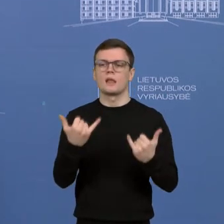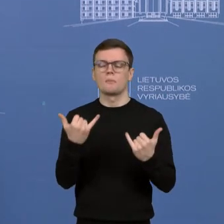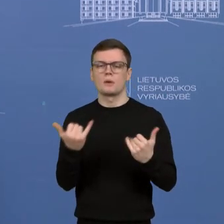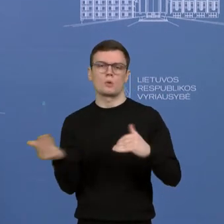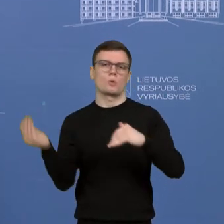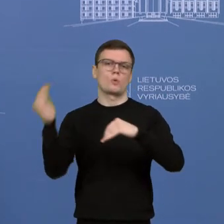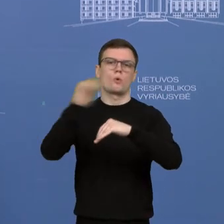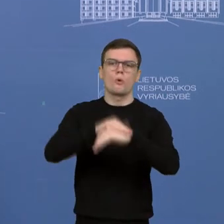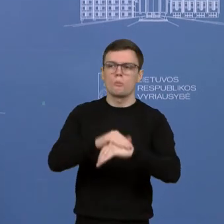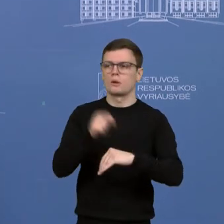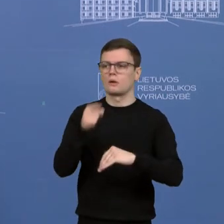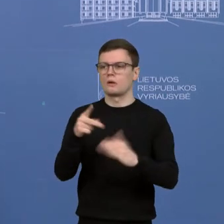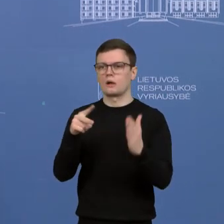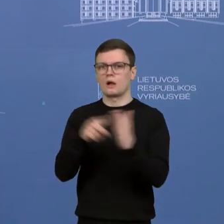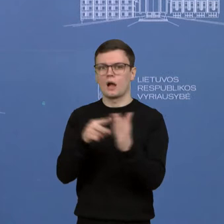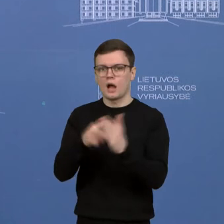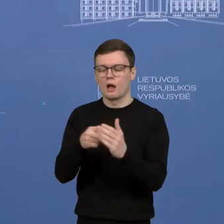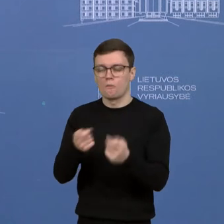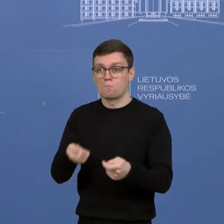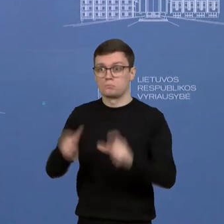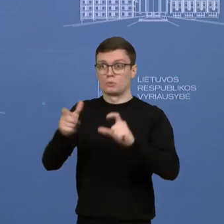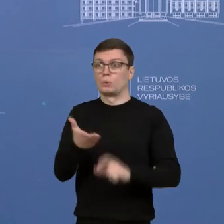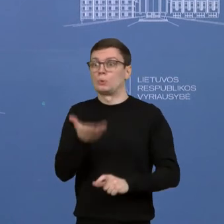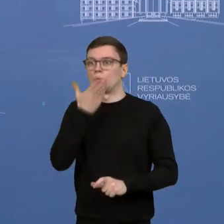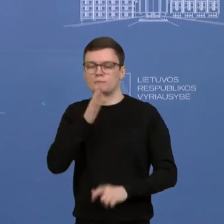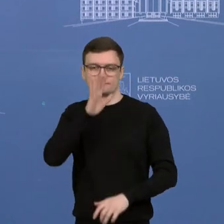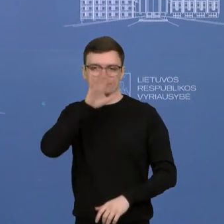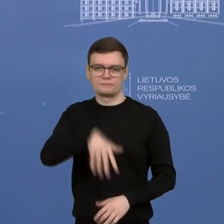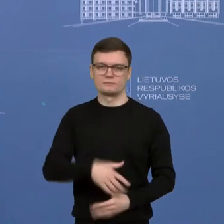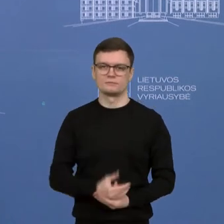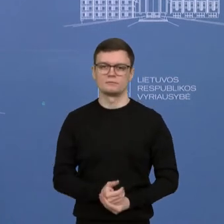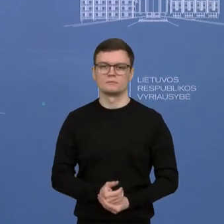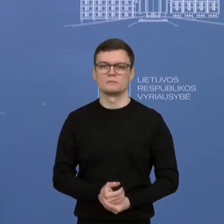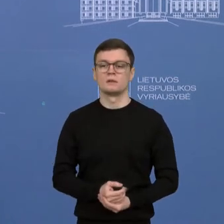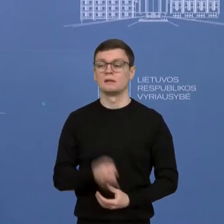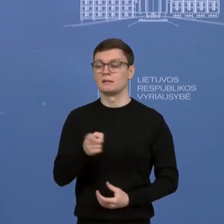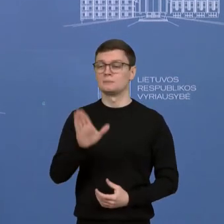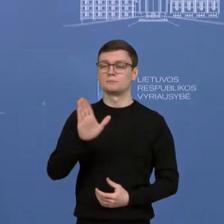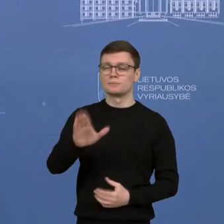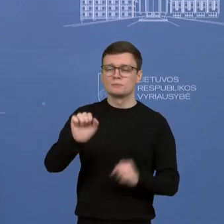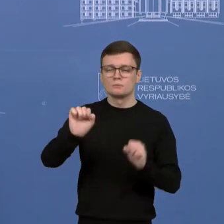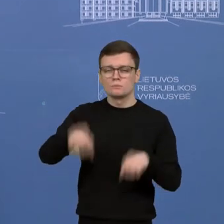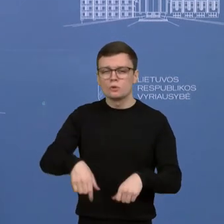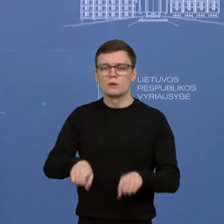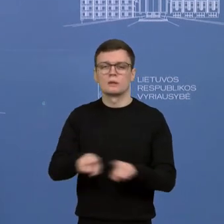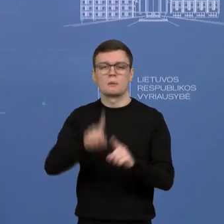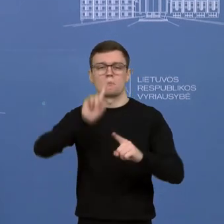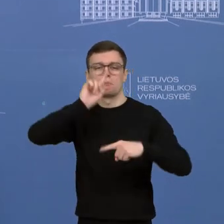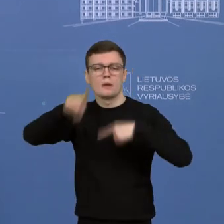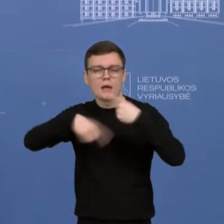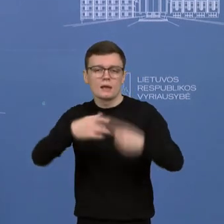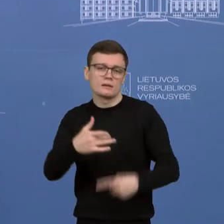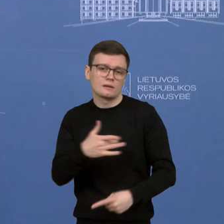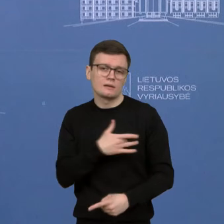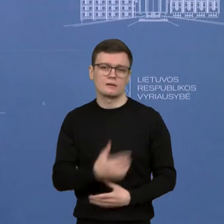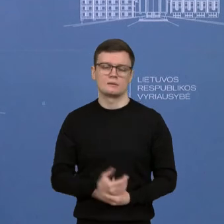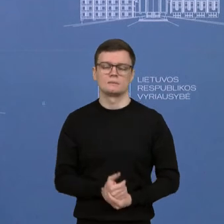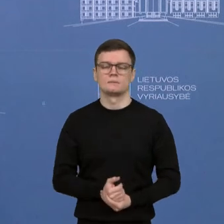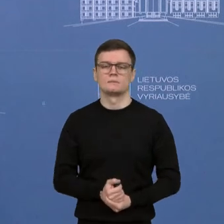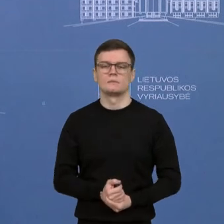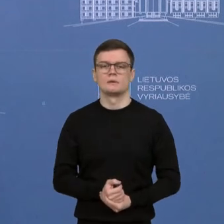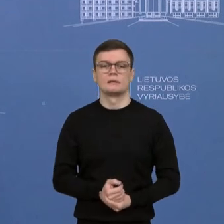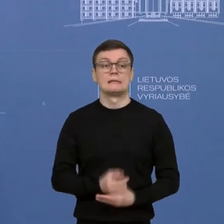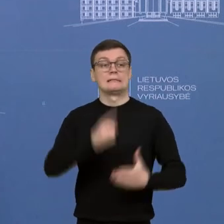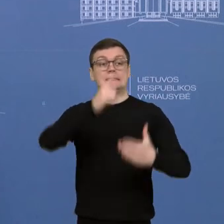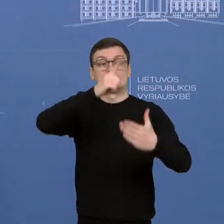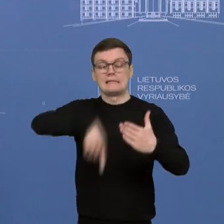didelį kainų augimą. Taip, kad šitos tendencijos gali išlikti ir ateinančiais metais, tačiau mes labai tikimės, kad investicijos